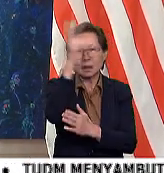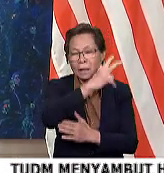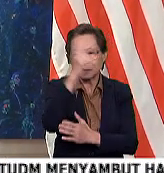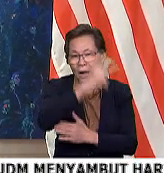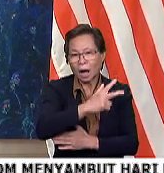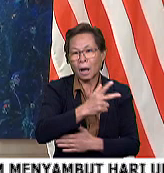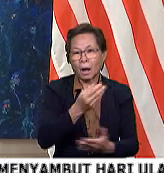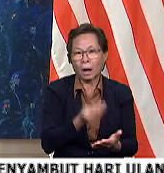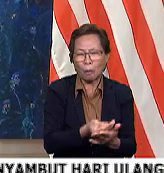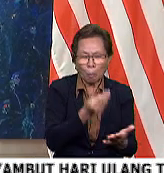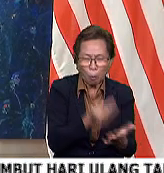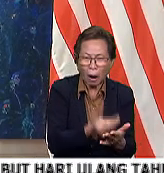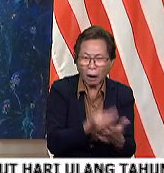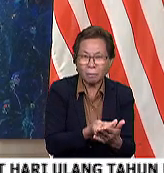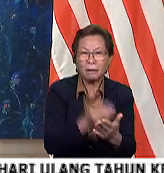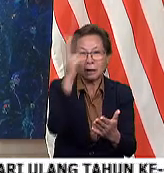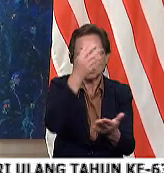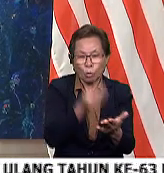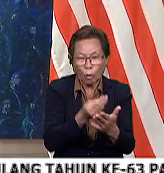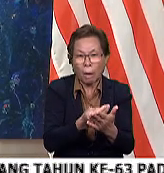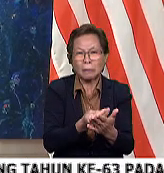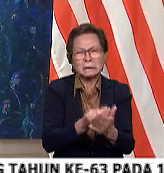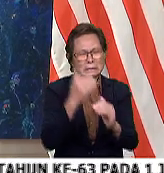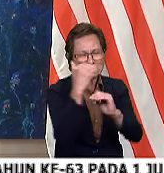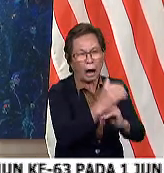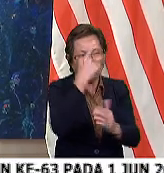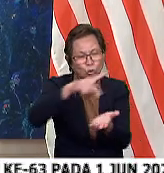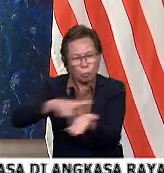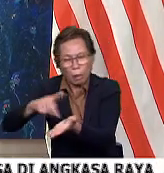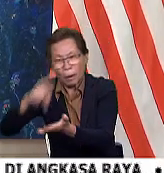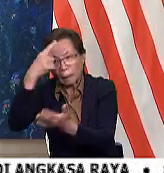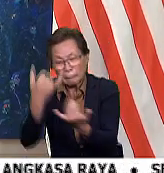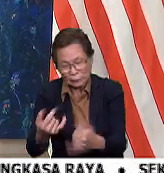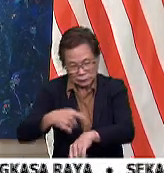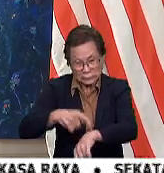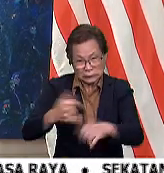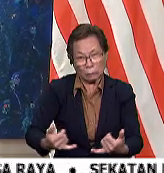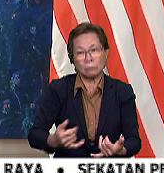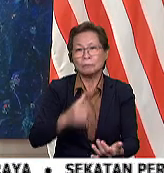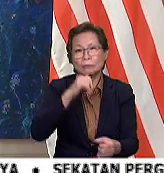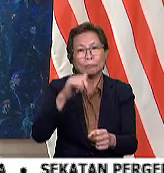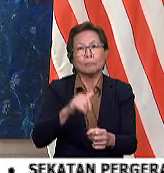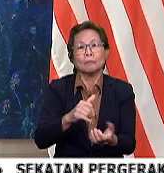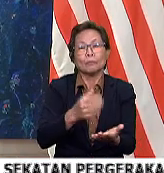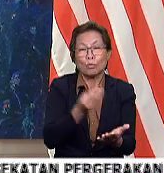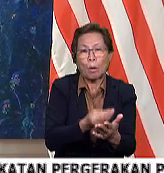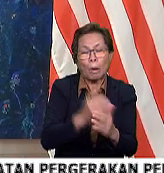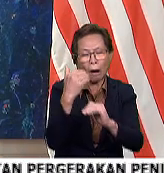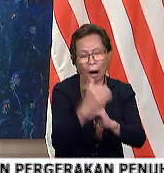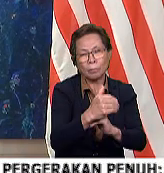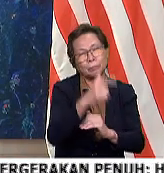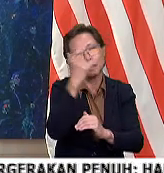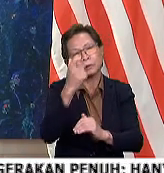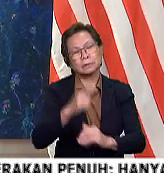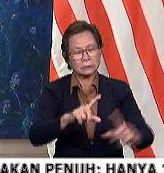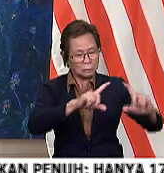yang amat terhadap untuk berbelanja Pada masa ini Hai namun atas dasar